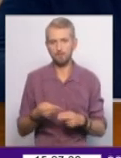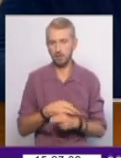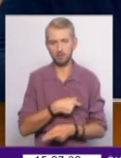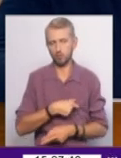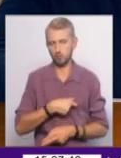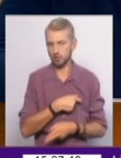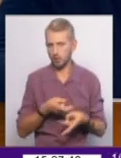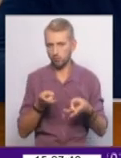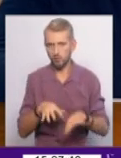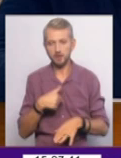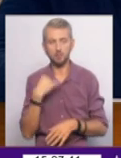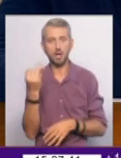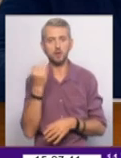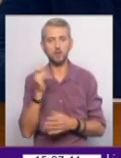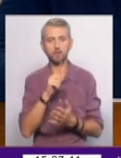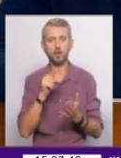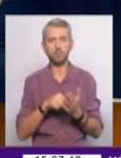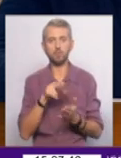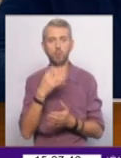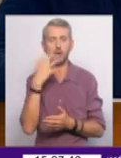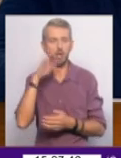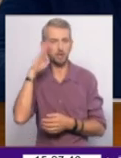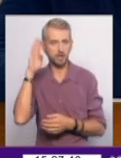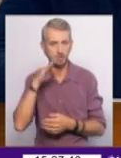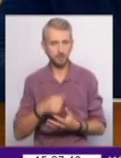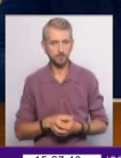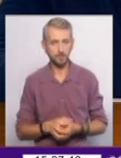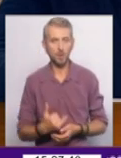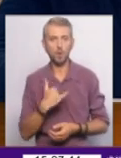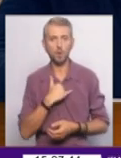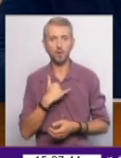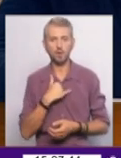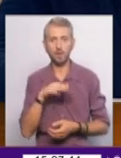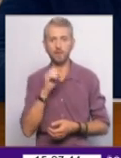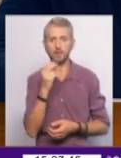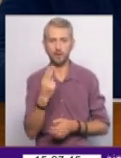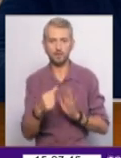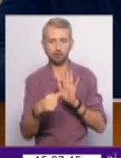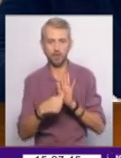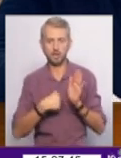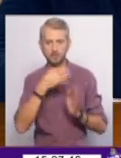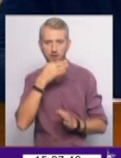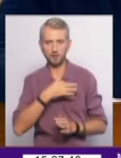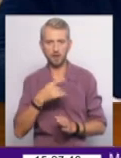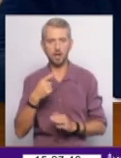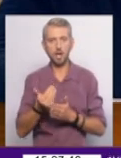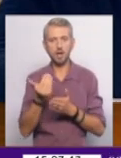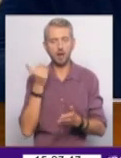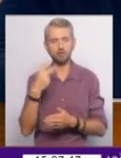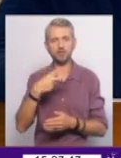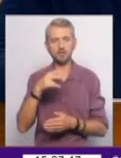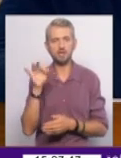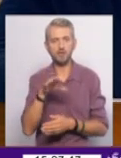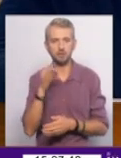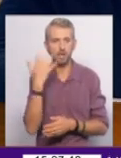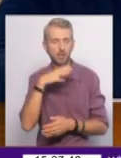депутата. Меня интересует вопрос по горячей воде. У нас ТЭЦ-6. Нам сказали, что раньше 20 октября